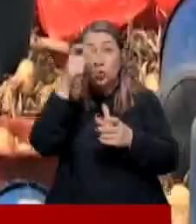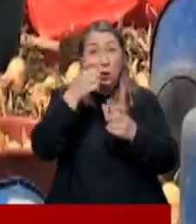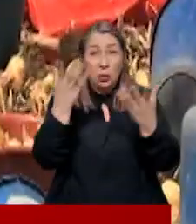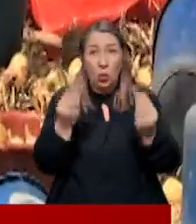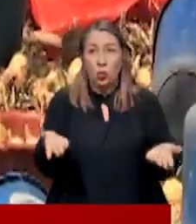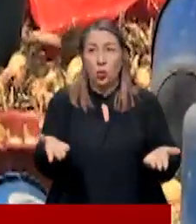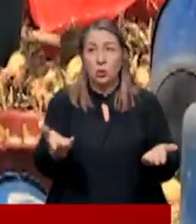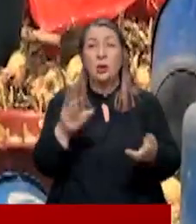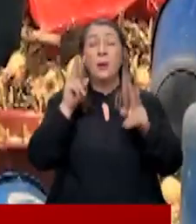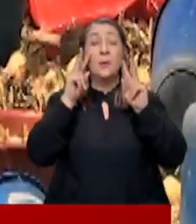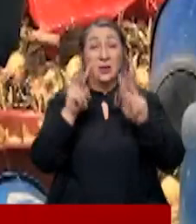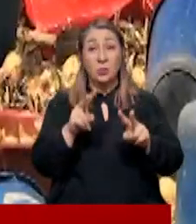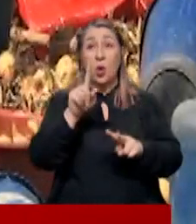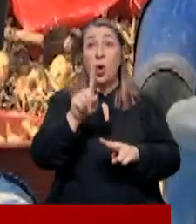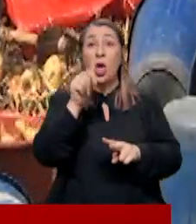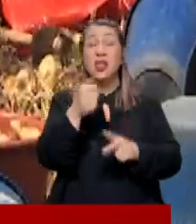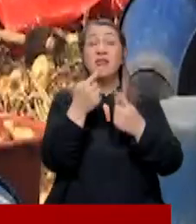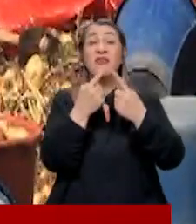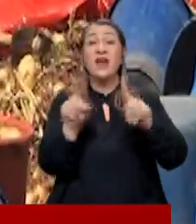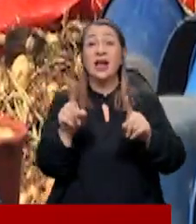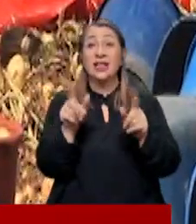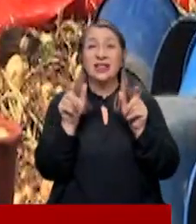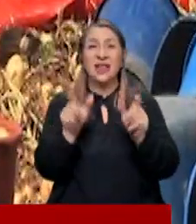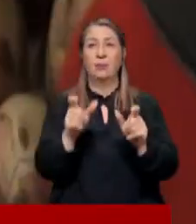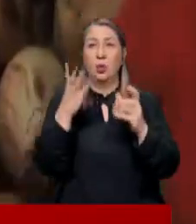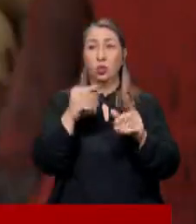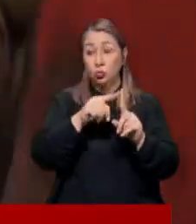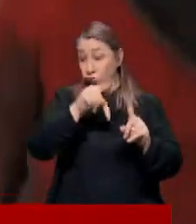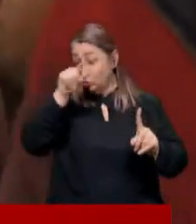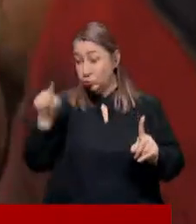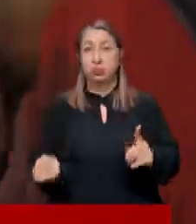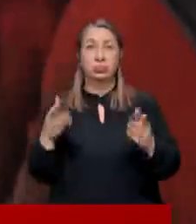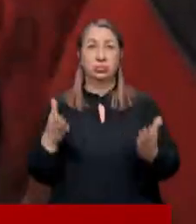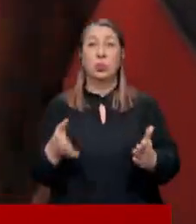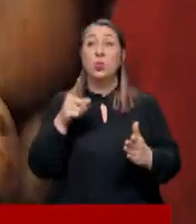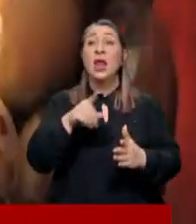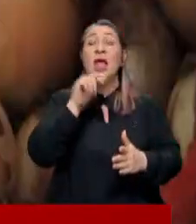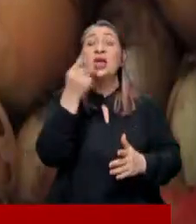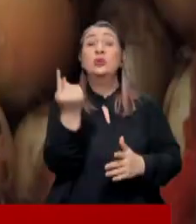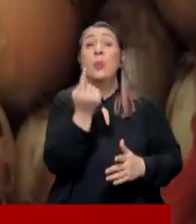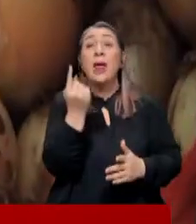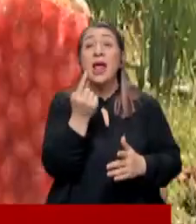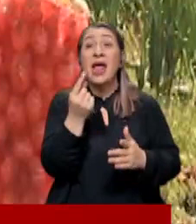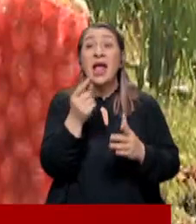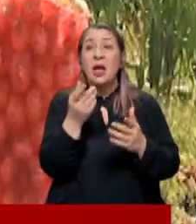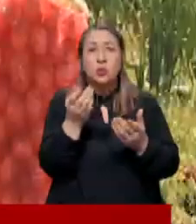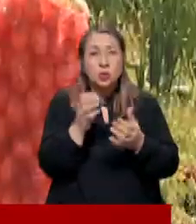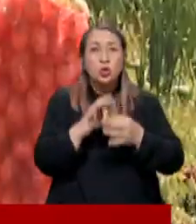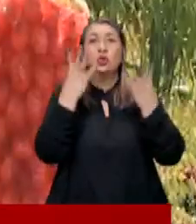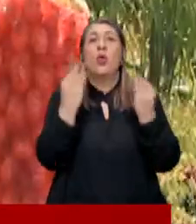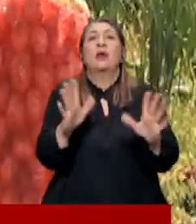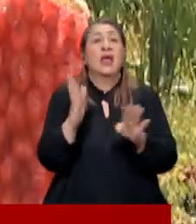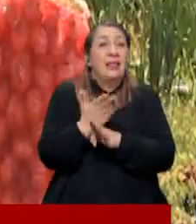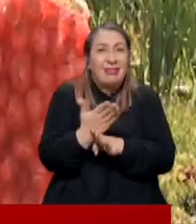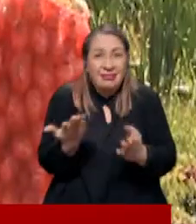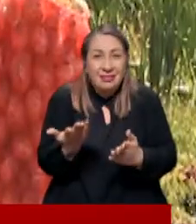geldi? Baktığımız zaman 16 farklı tedbir uygulandı bugüne kadar. Fakat bunların hiçbiri etkili olamadı. Neden?